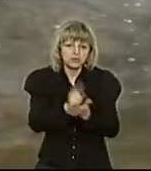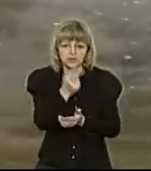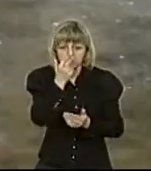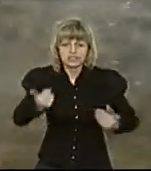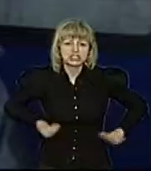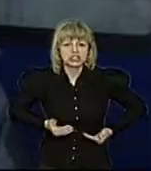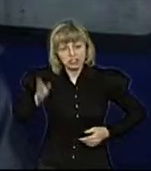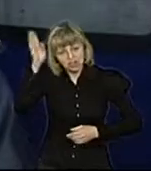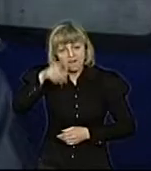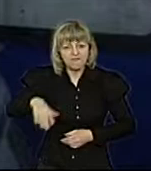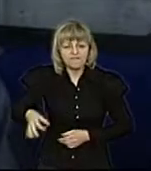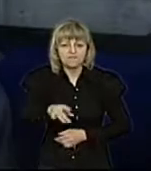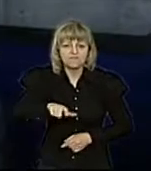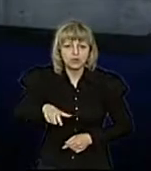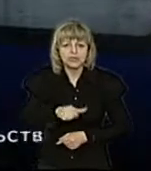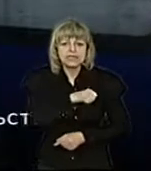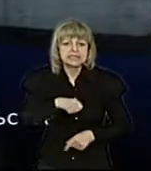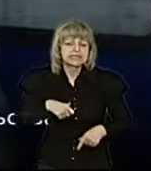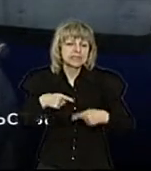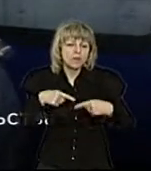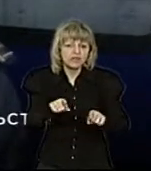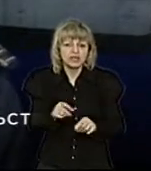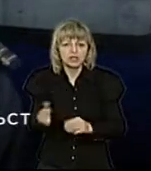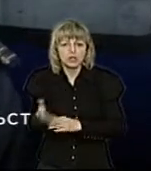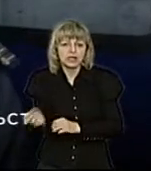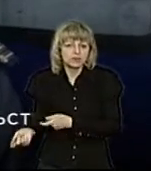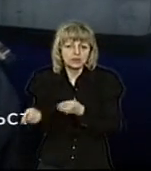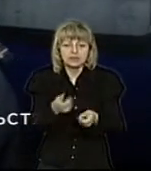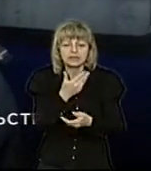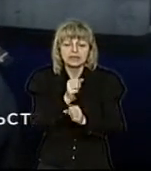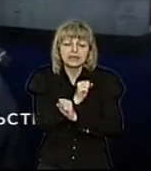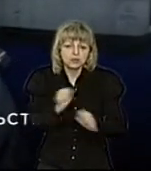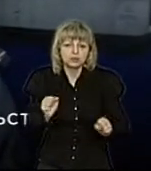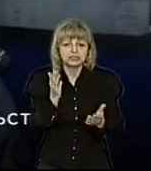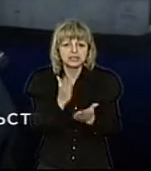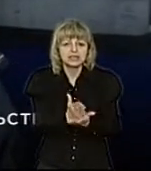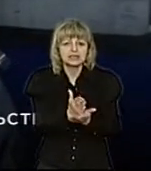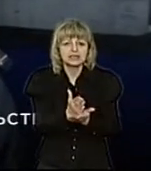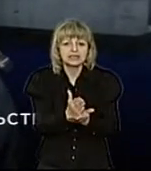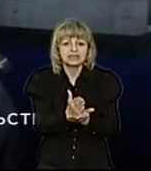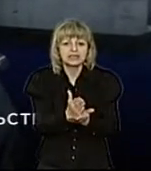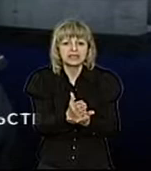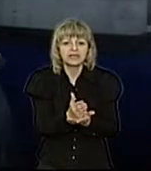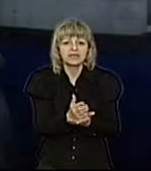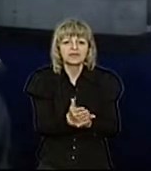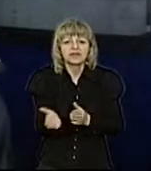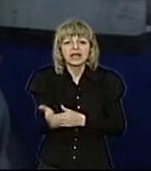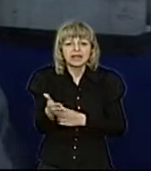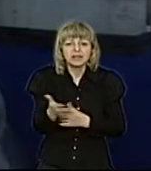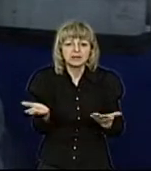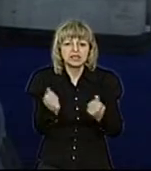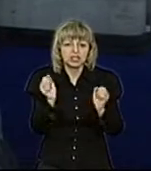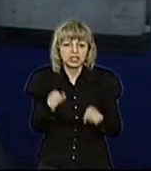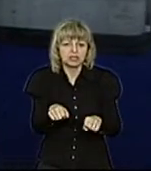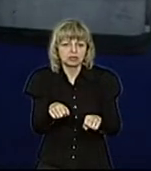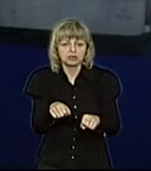водоймі. Не можна самовільно заробляти, тому що є види риб, які інвазійні і чужорідні, і вони можуть вплинути на